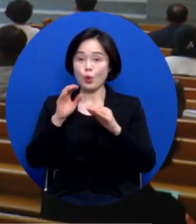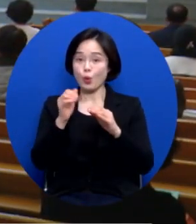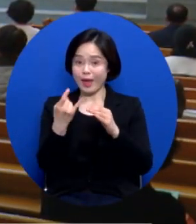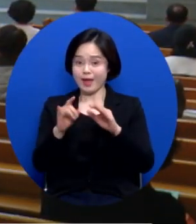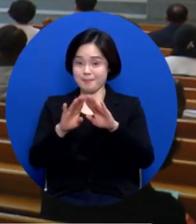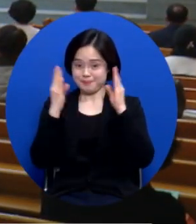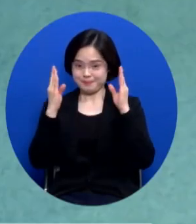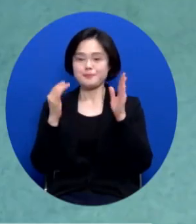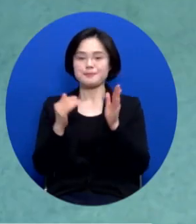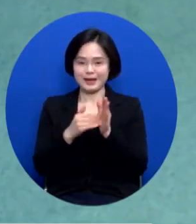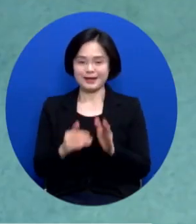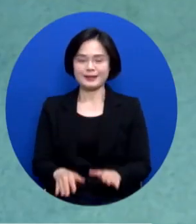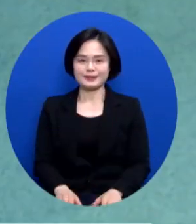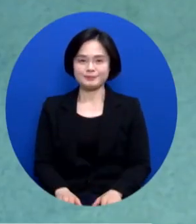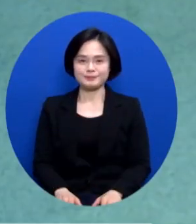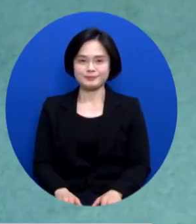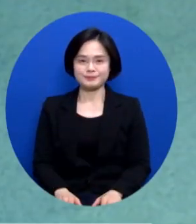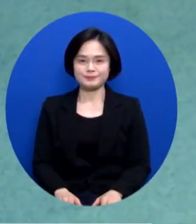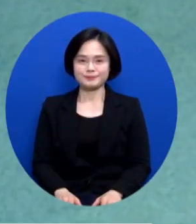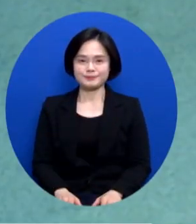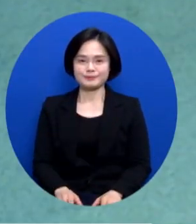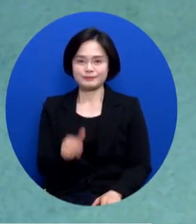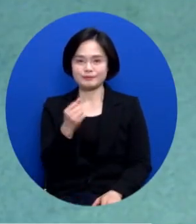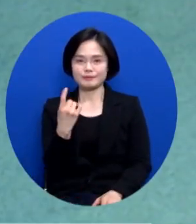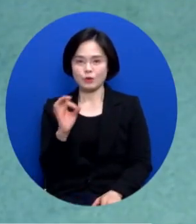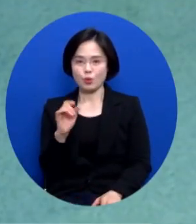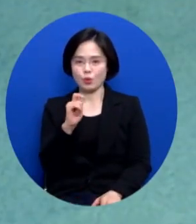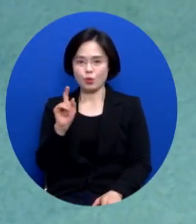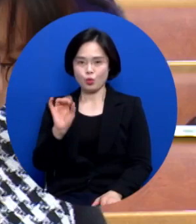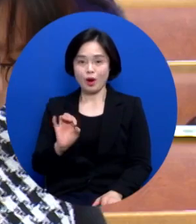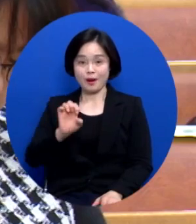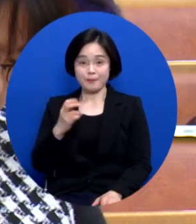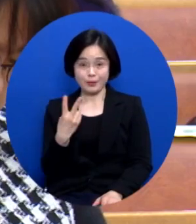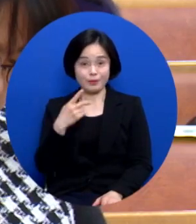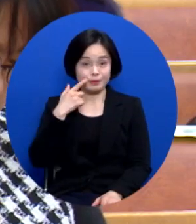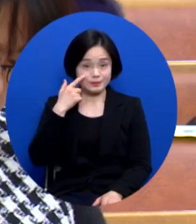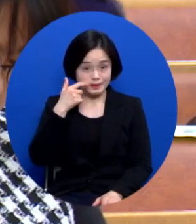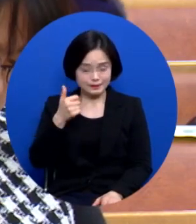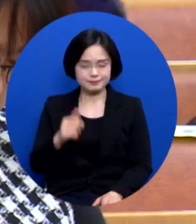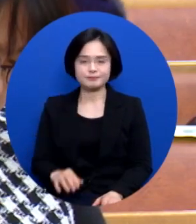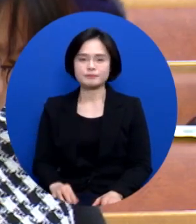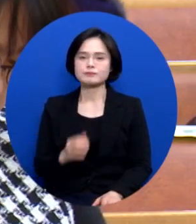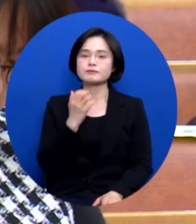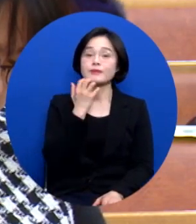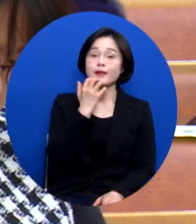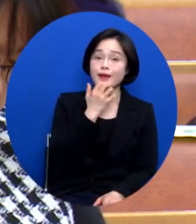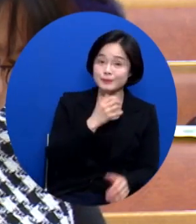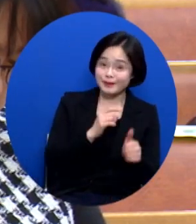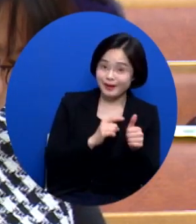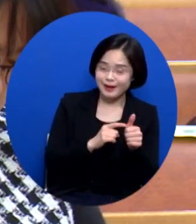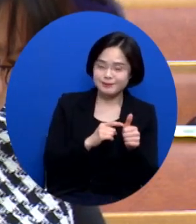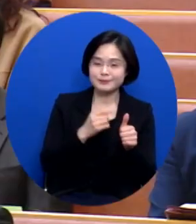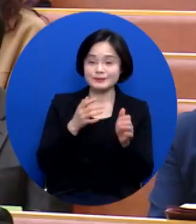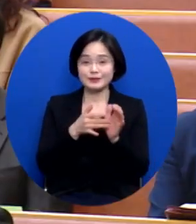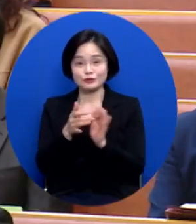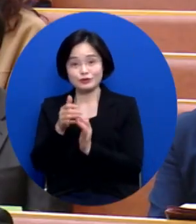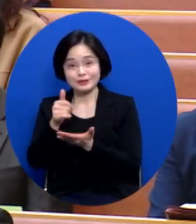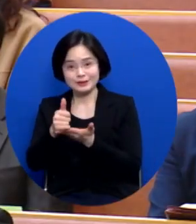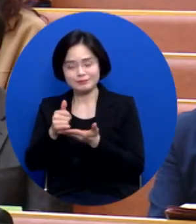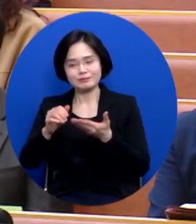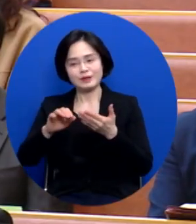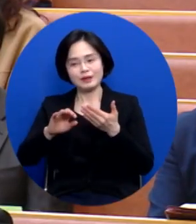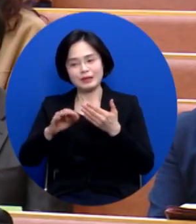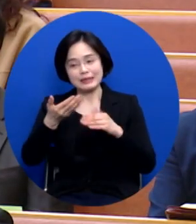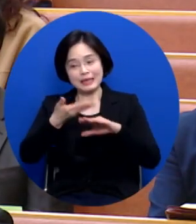예배에서 새생명 태국인교회 홍광표 목사는 아브라함과 예수님이 이주민으로서 복음을 전했듯이